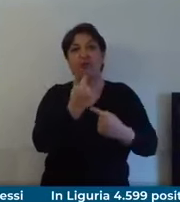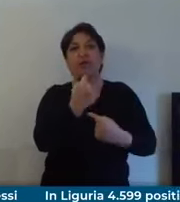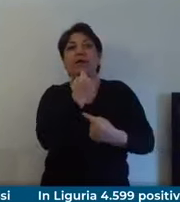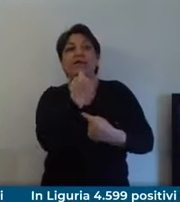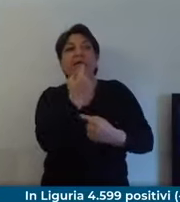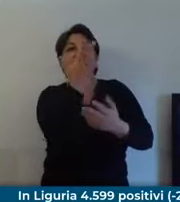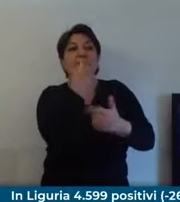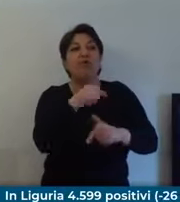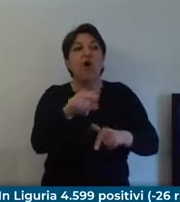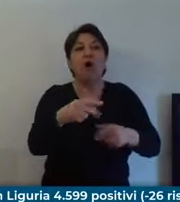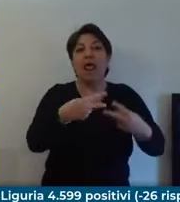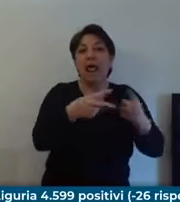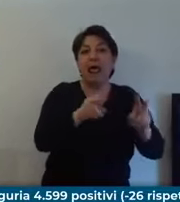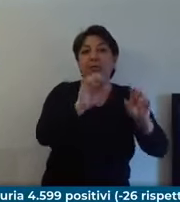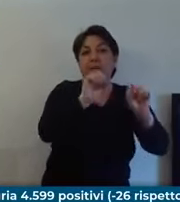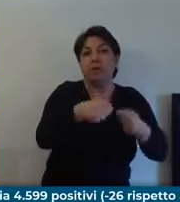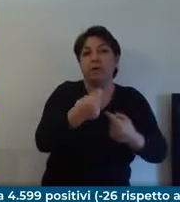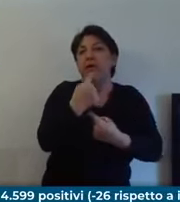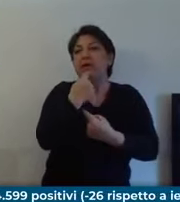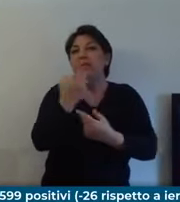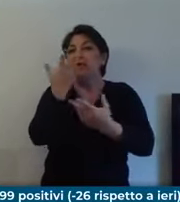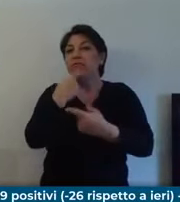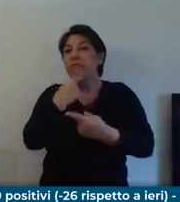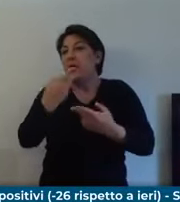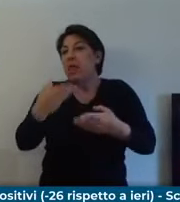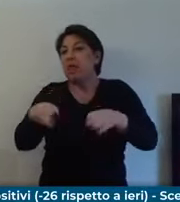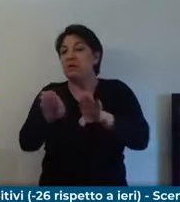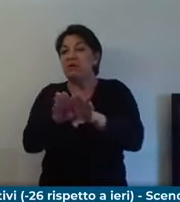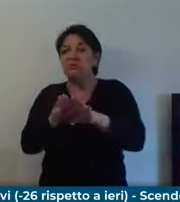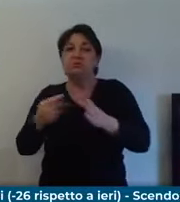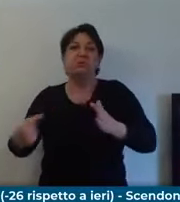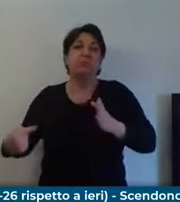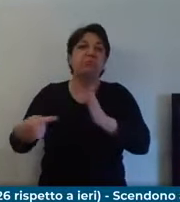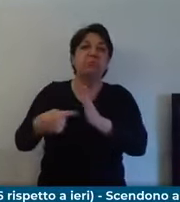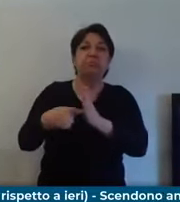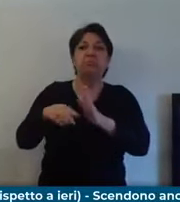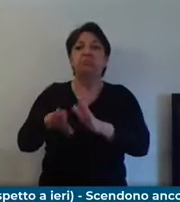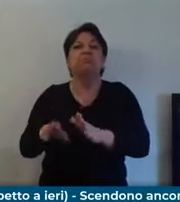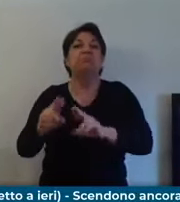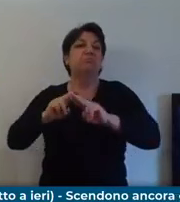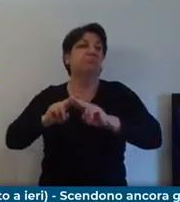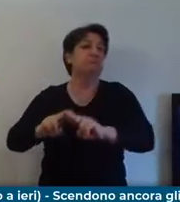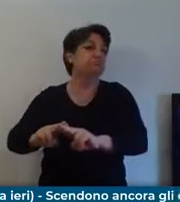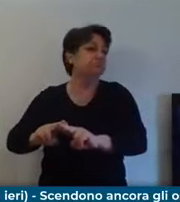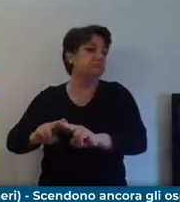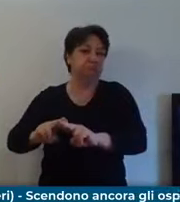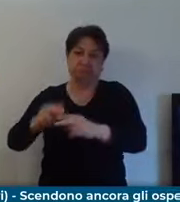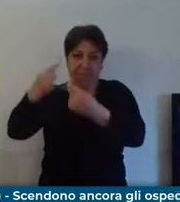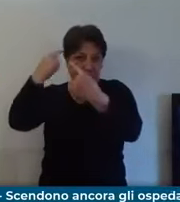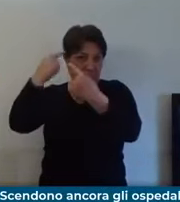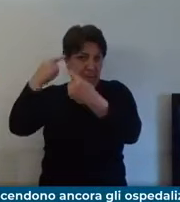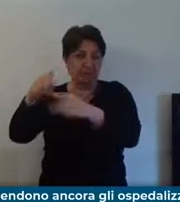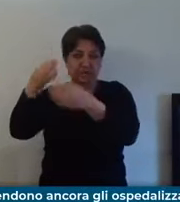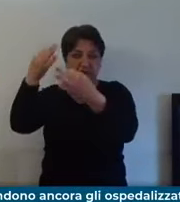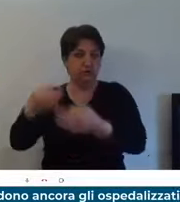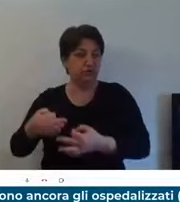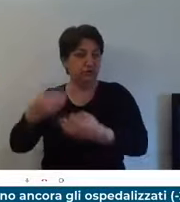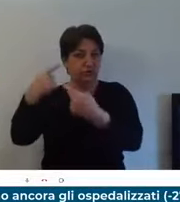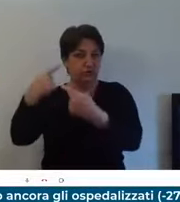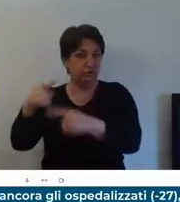alcuni avranno bisogno di un poco più di tempo per adeguare le proprie attività commerciali, ristorative e